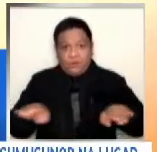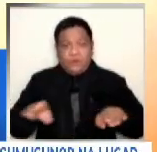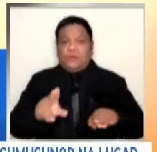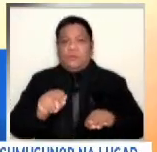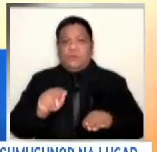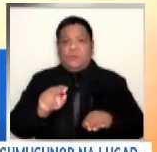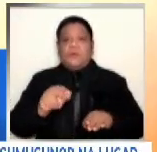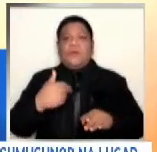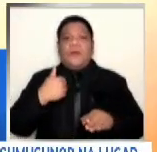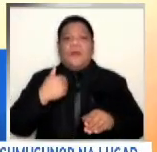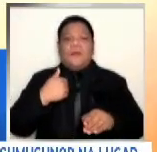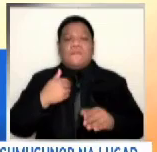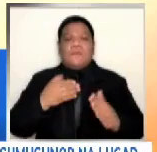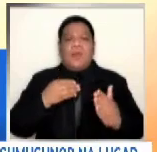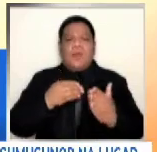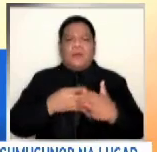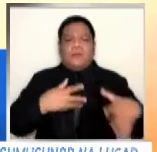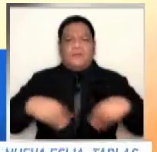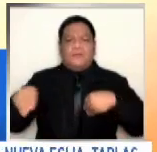Anti-Trafficking in Persons Act, ng RA